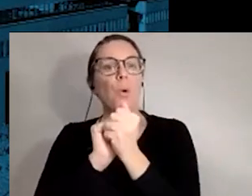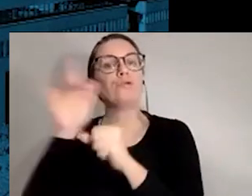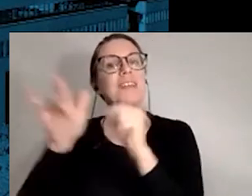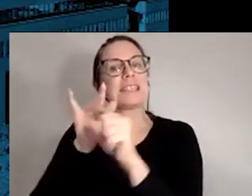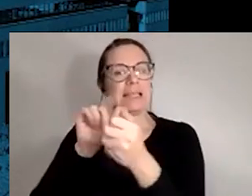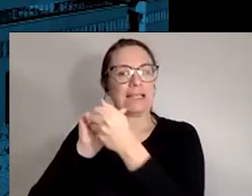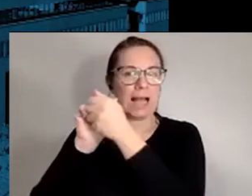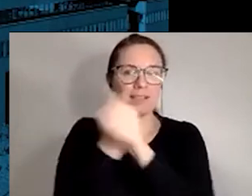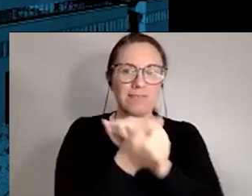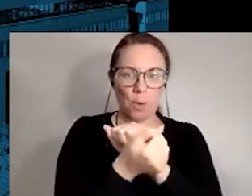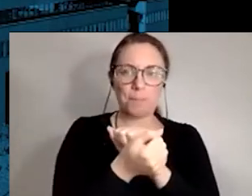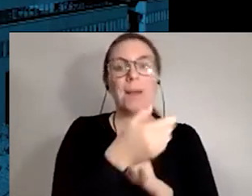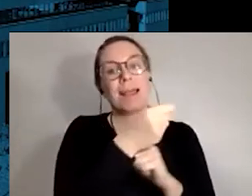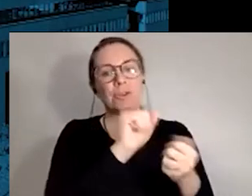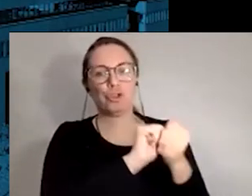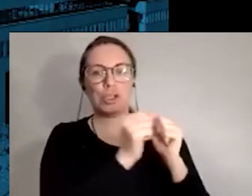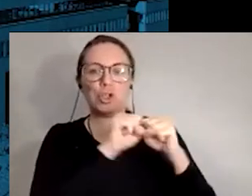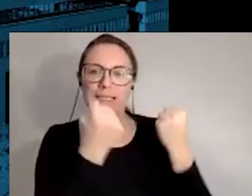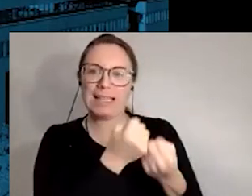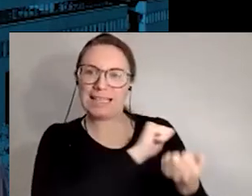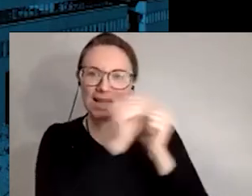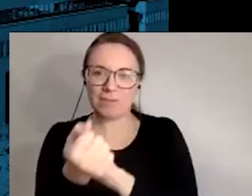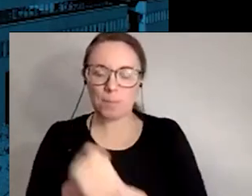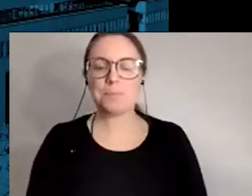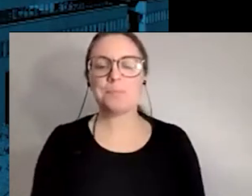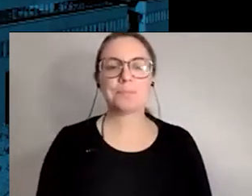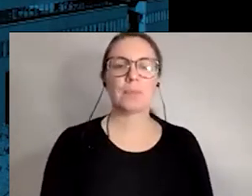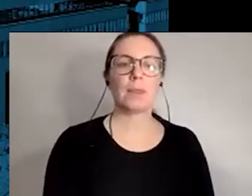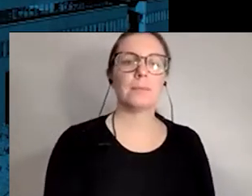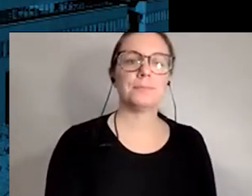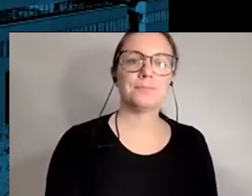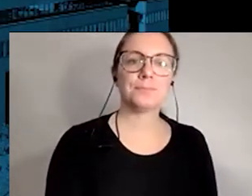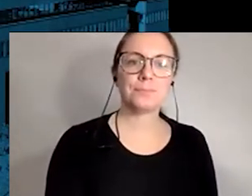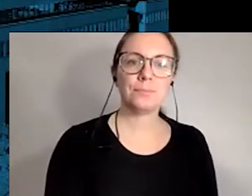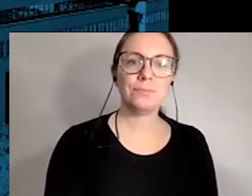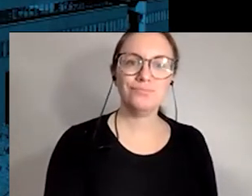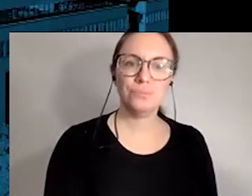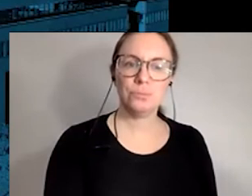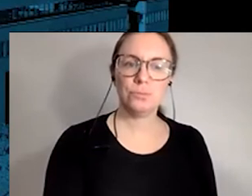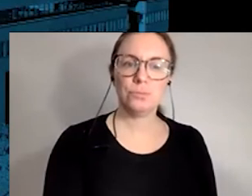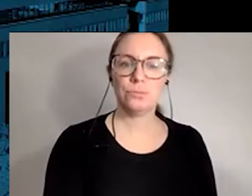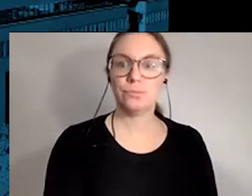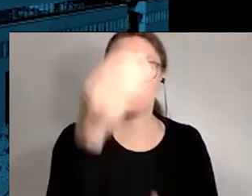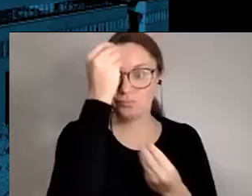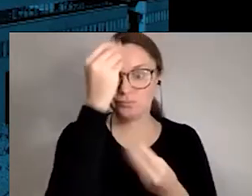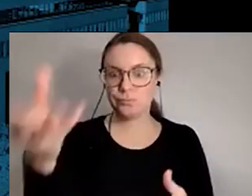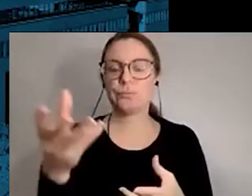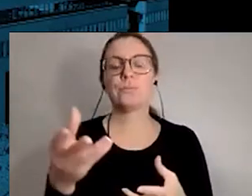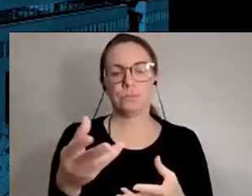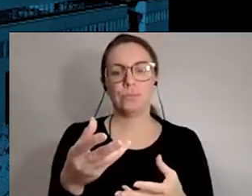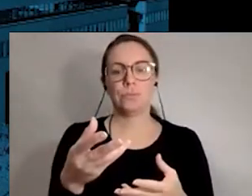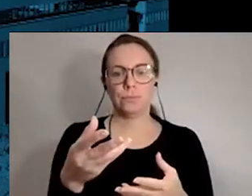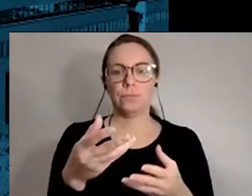la société. Donc, quelques mots pour vous rappeler les